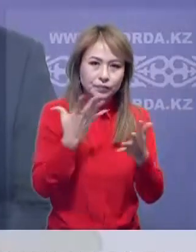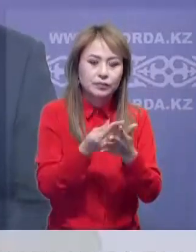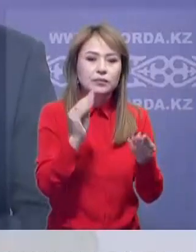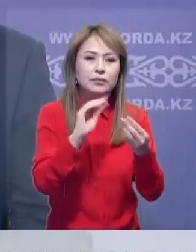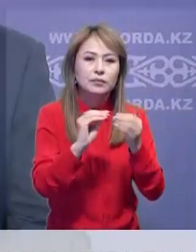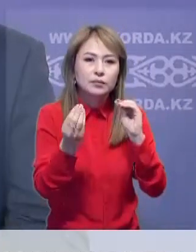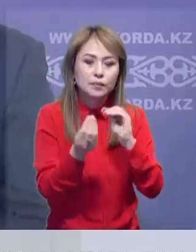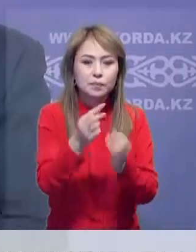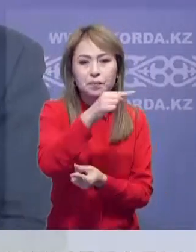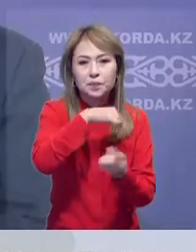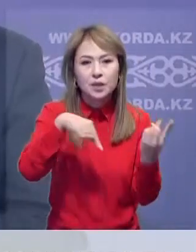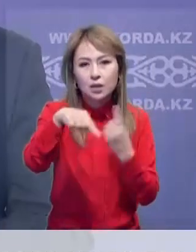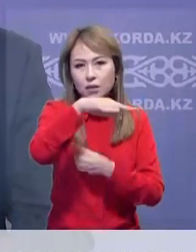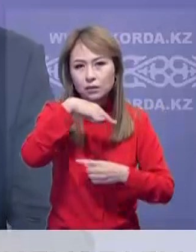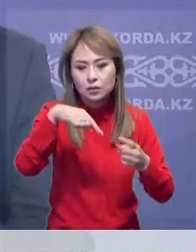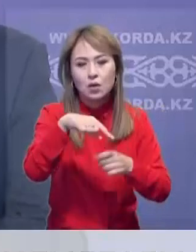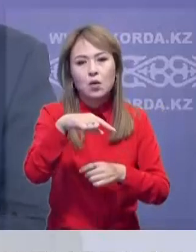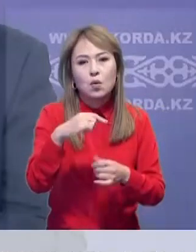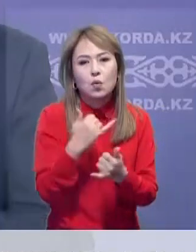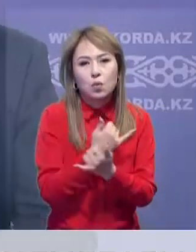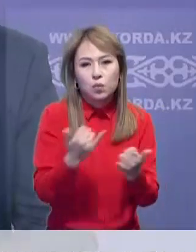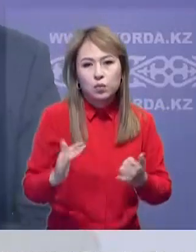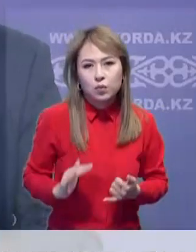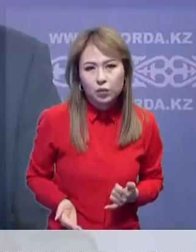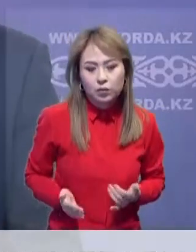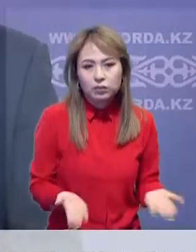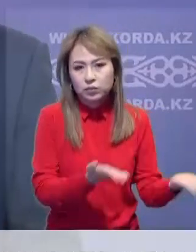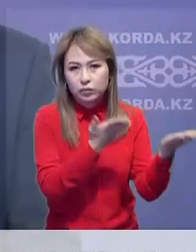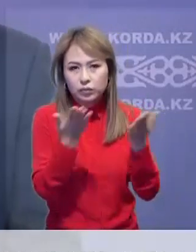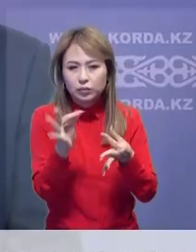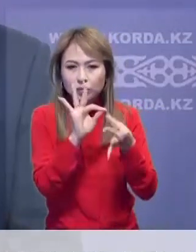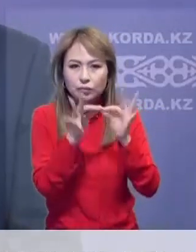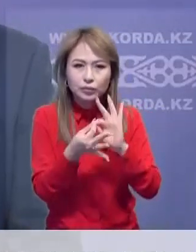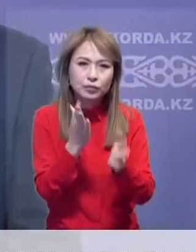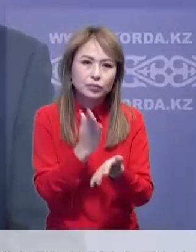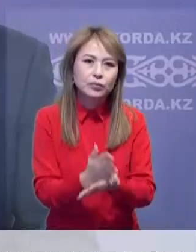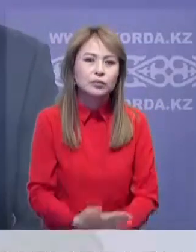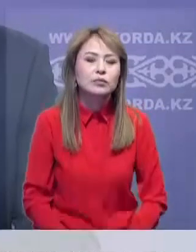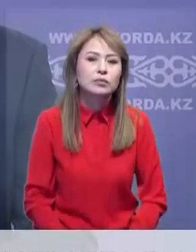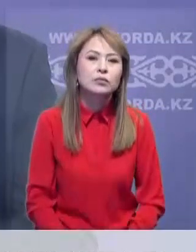мәселелері, бизнесті коммерцияландыру және ғылымға тарту тетіктері көзделген.